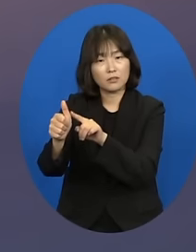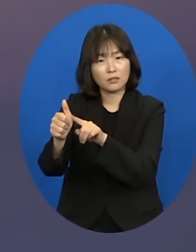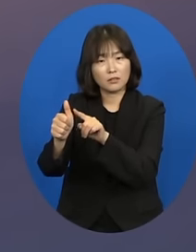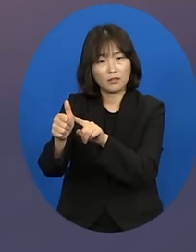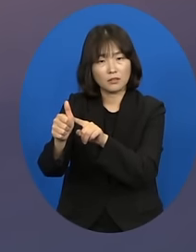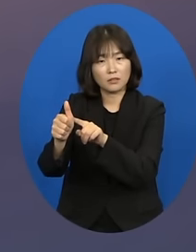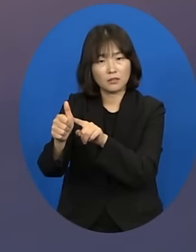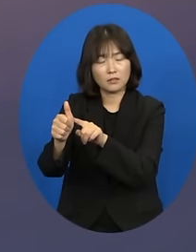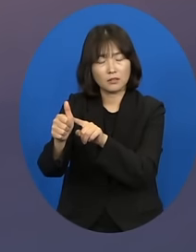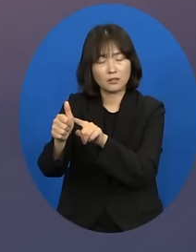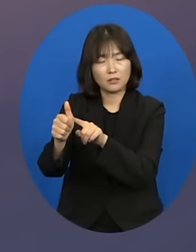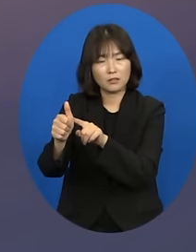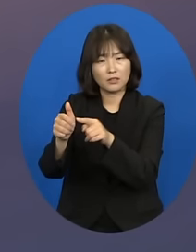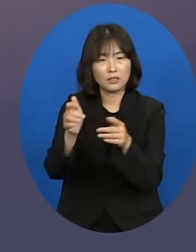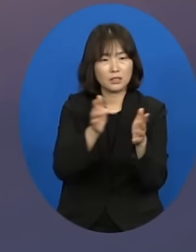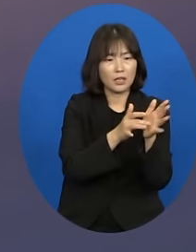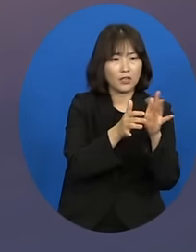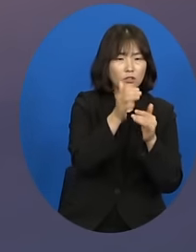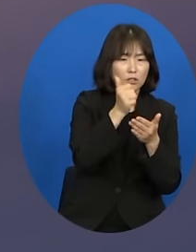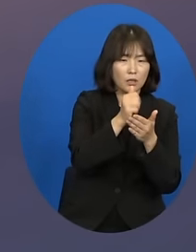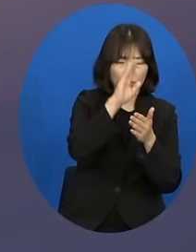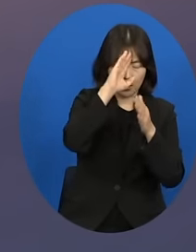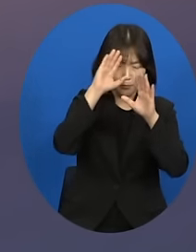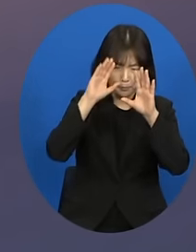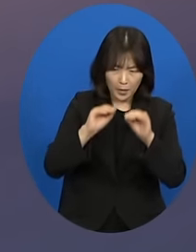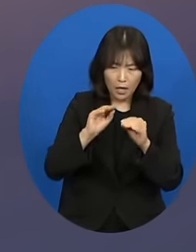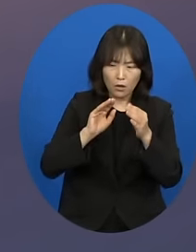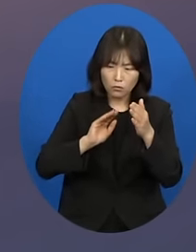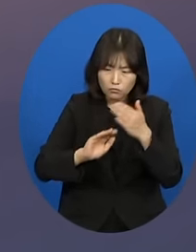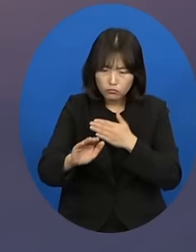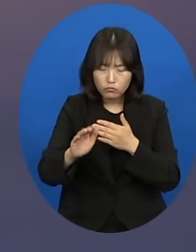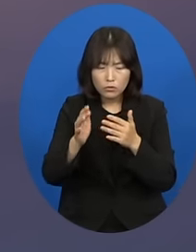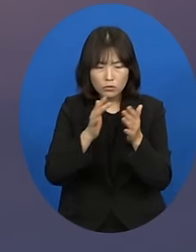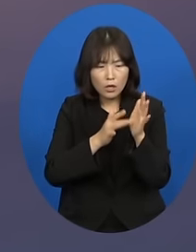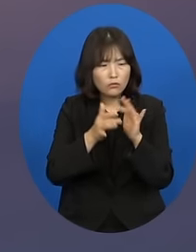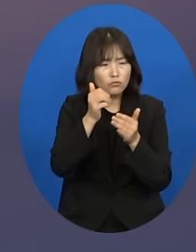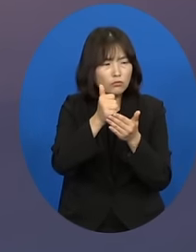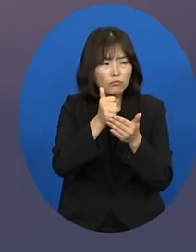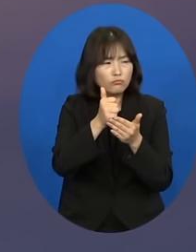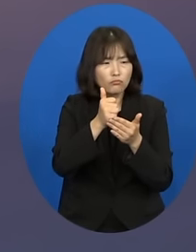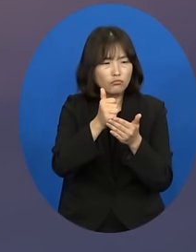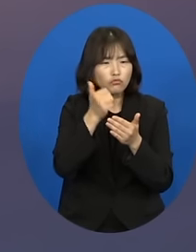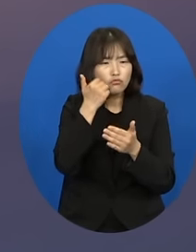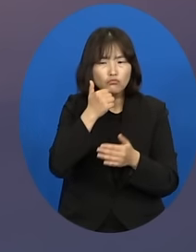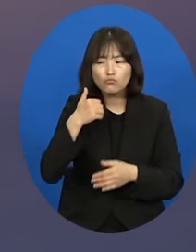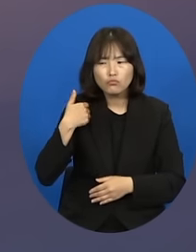뒤에 보시면 알지만 예수님이 병을 고쳐주신 다음에도 예수님이 누군지도 몰랐던 사람이에요.